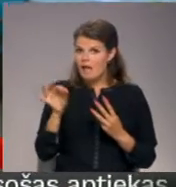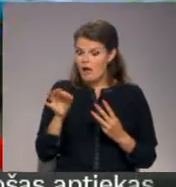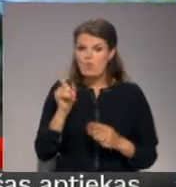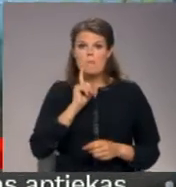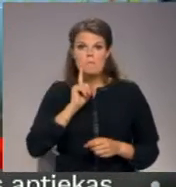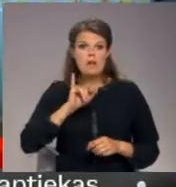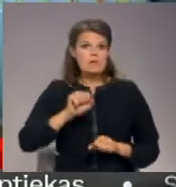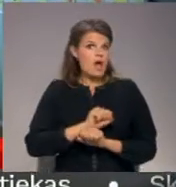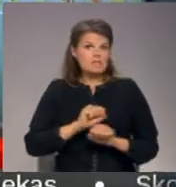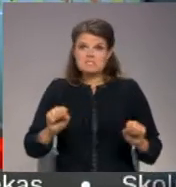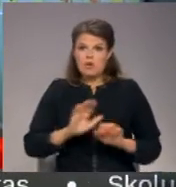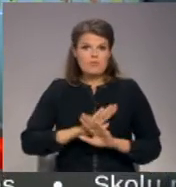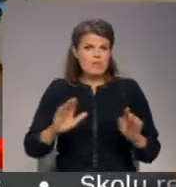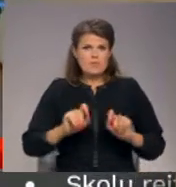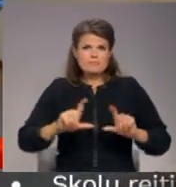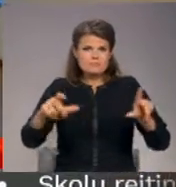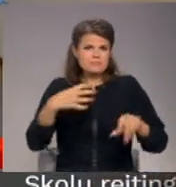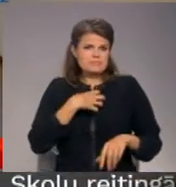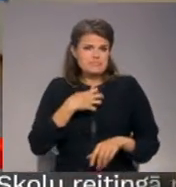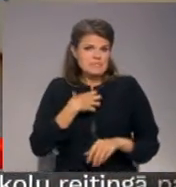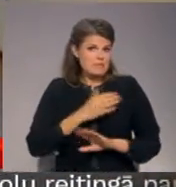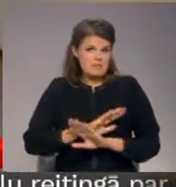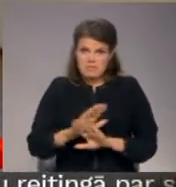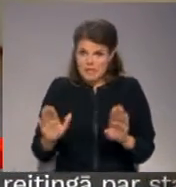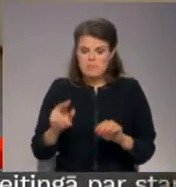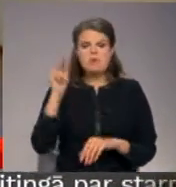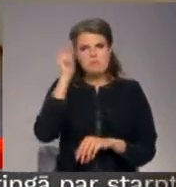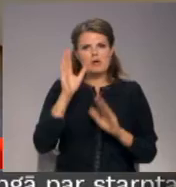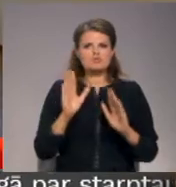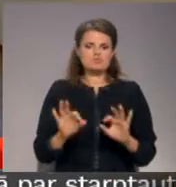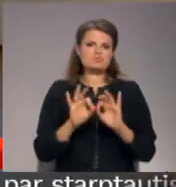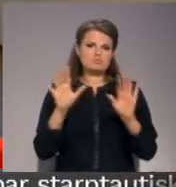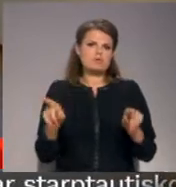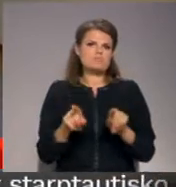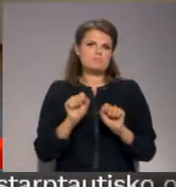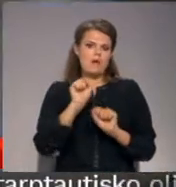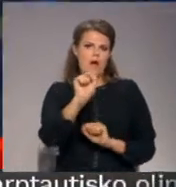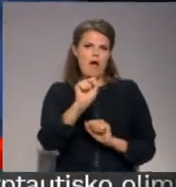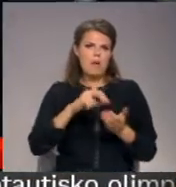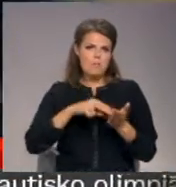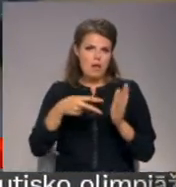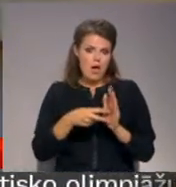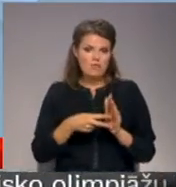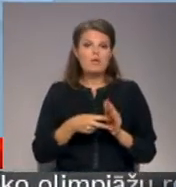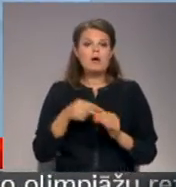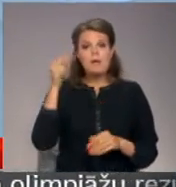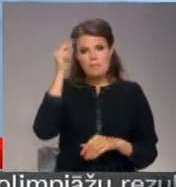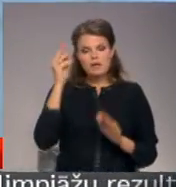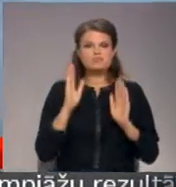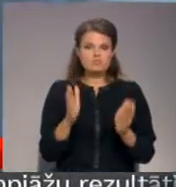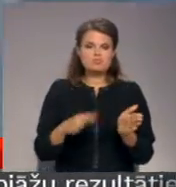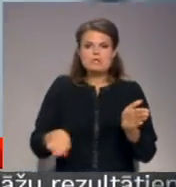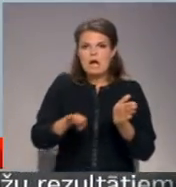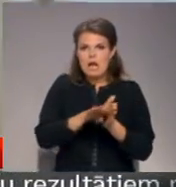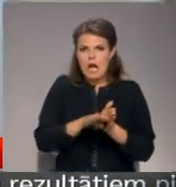ja strauju nepasliktināsies saslimstība ar COVID-19, mācības tiks sāktas pēc A scenārija. Tas paredz mācības notiek